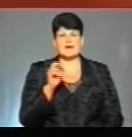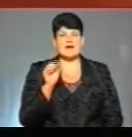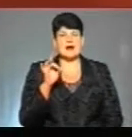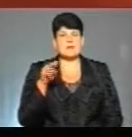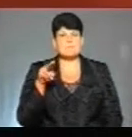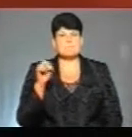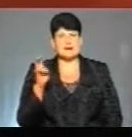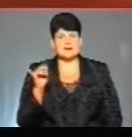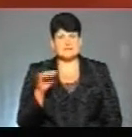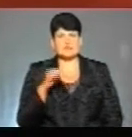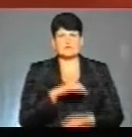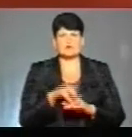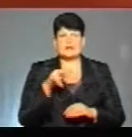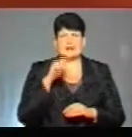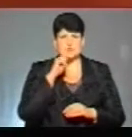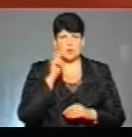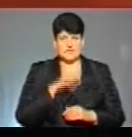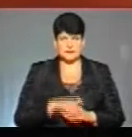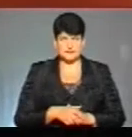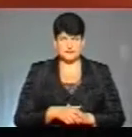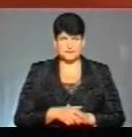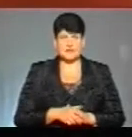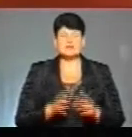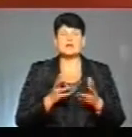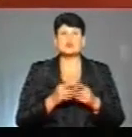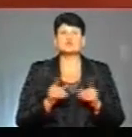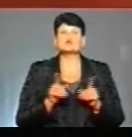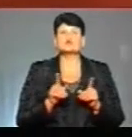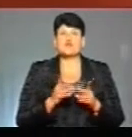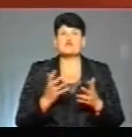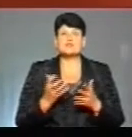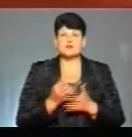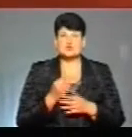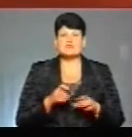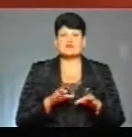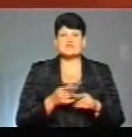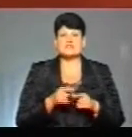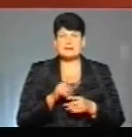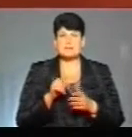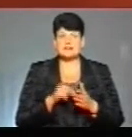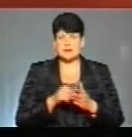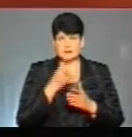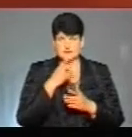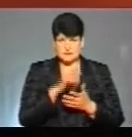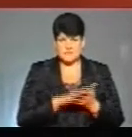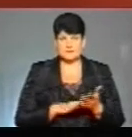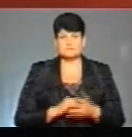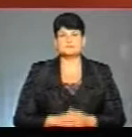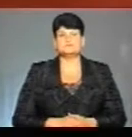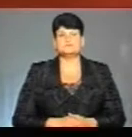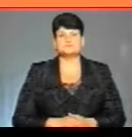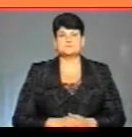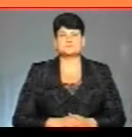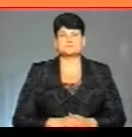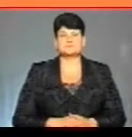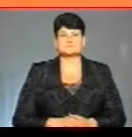центр на вулицю Лесі Українки. Власне, за рахунок чого вдалося вирішити це питання, дивимося далі у відеоматеріалі.